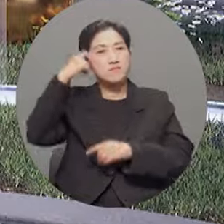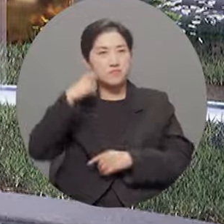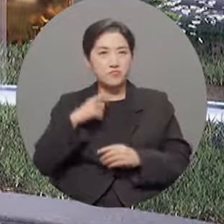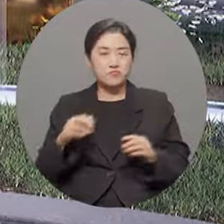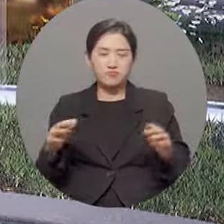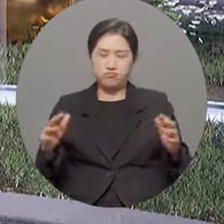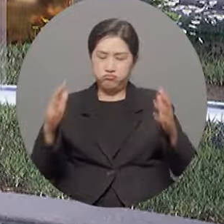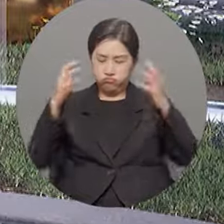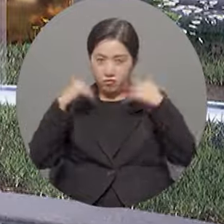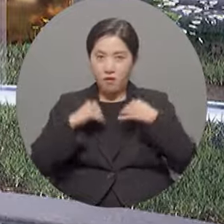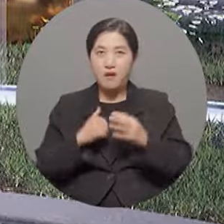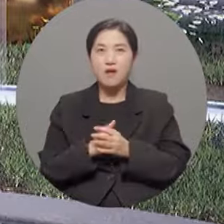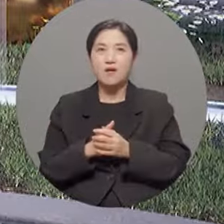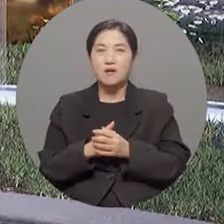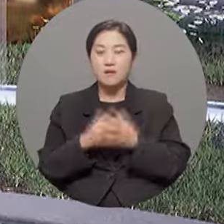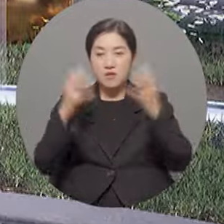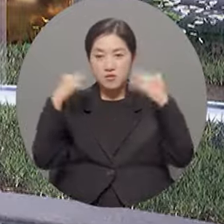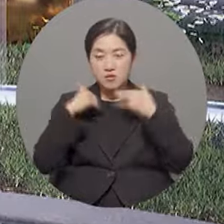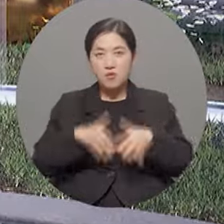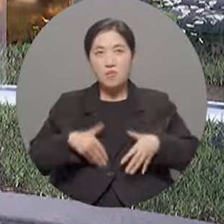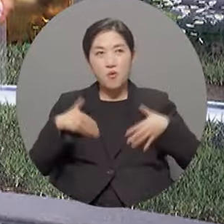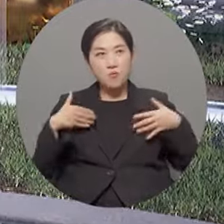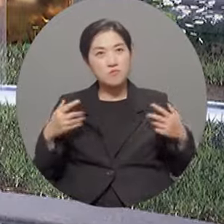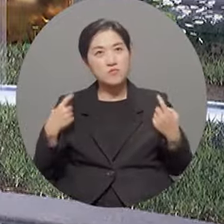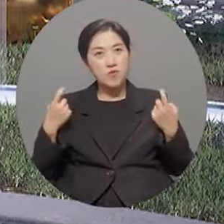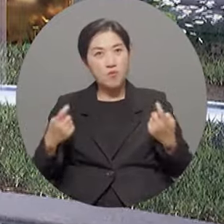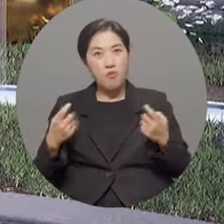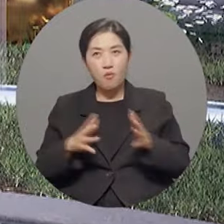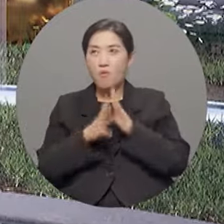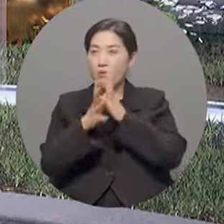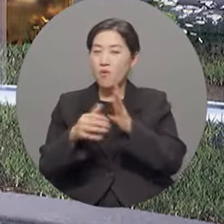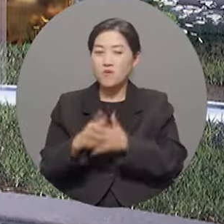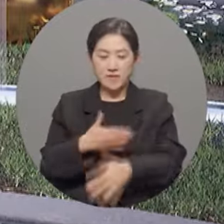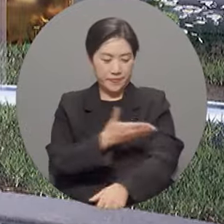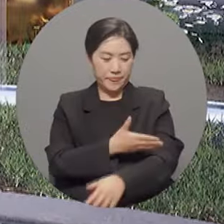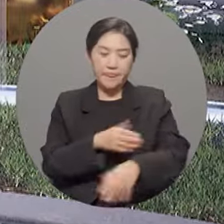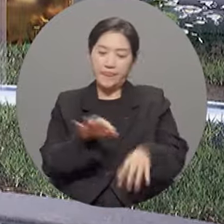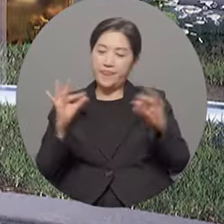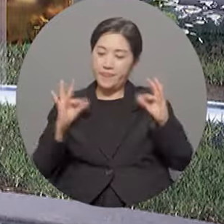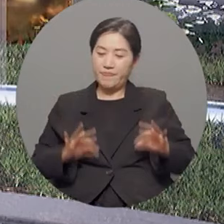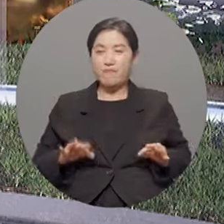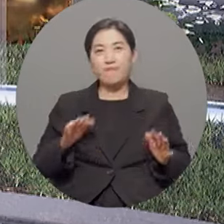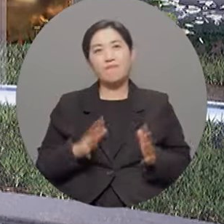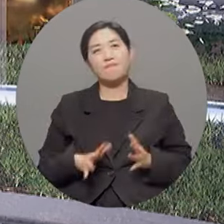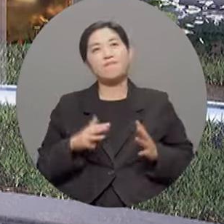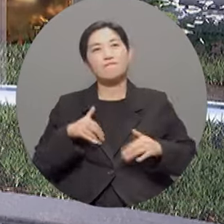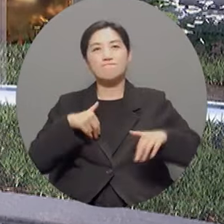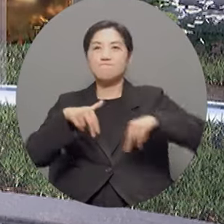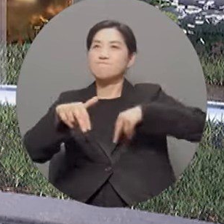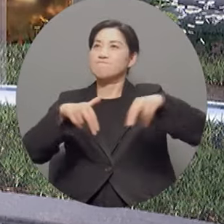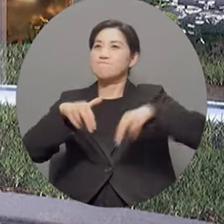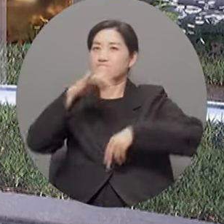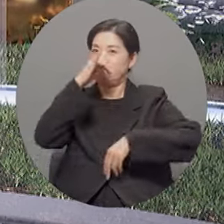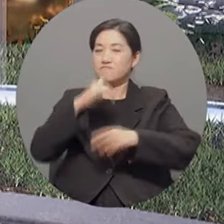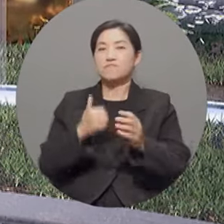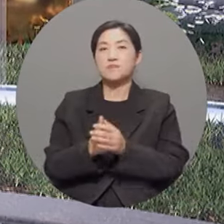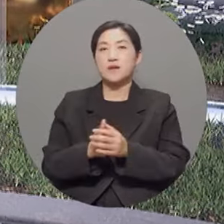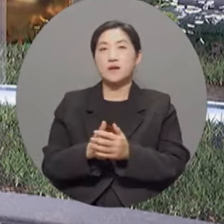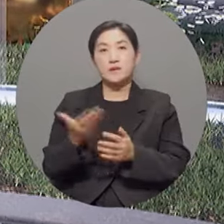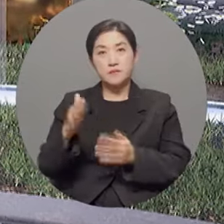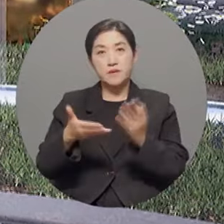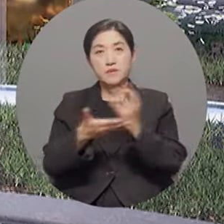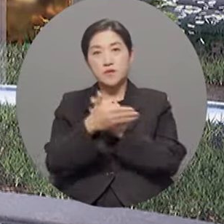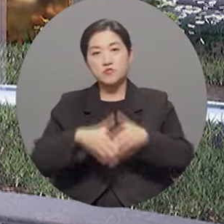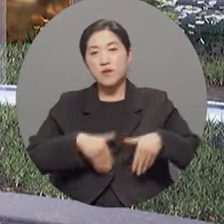더운 날씨에이 봄 나드리를 나온 사람들도 가변 차림으로 산책을 즐기는 모습인데요 반면 제주와 남해 안에서는 비가